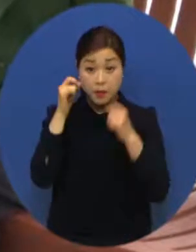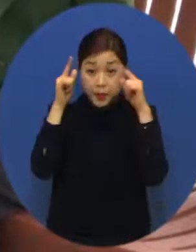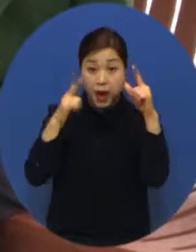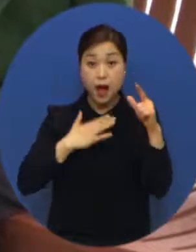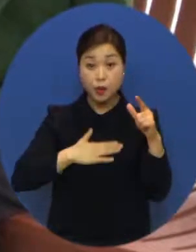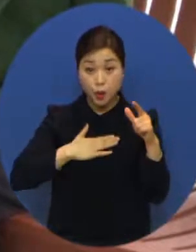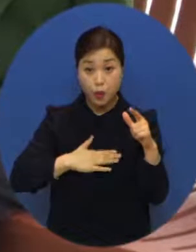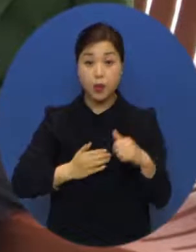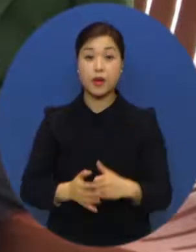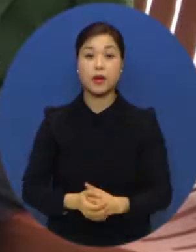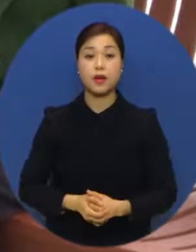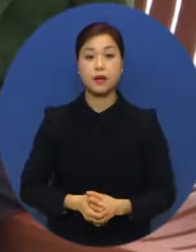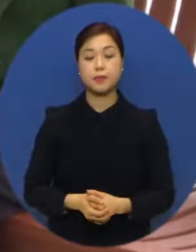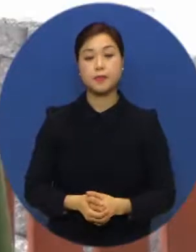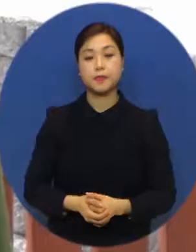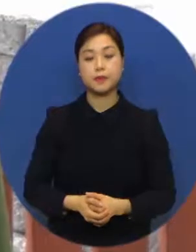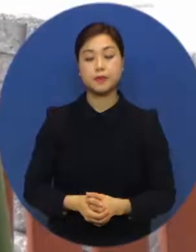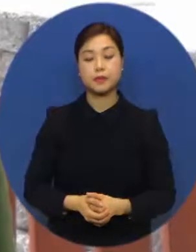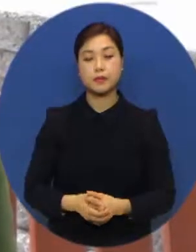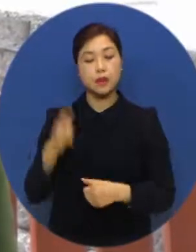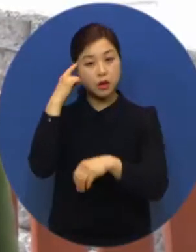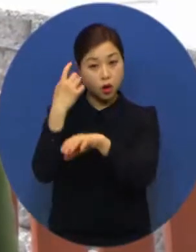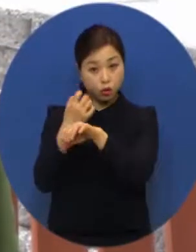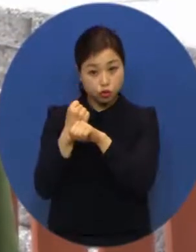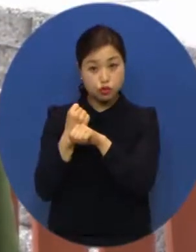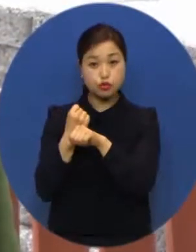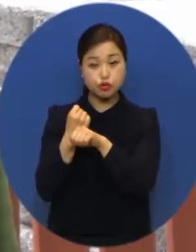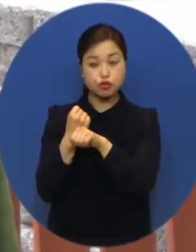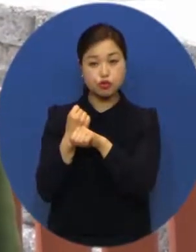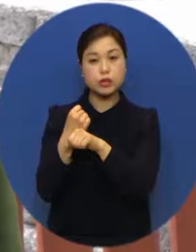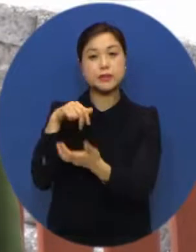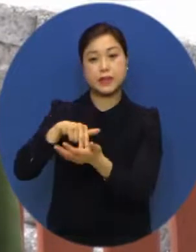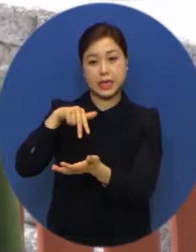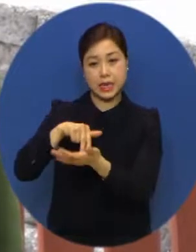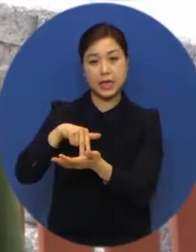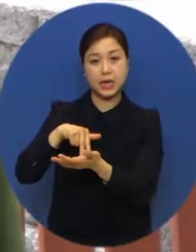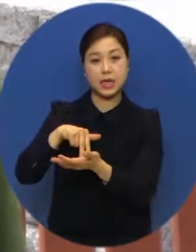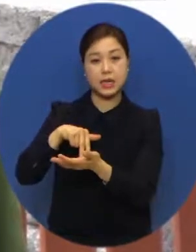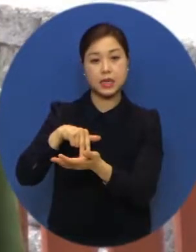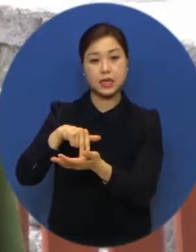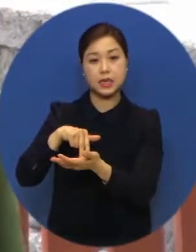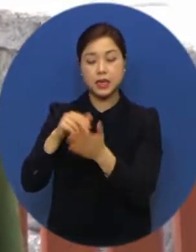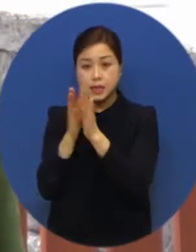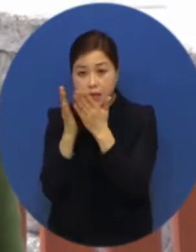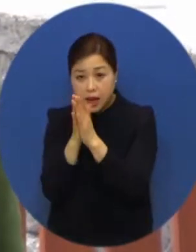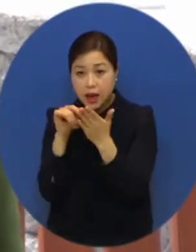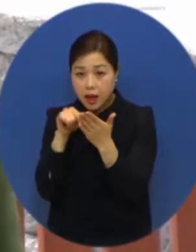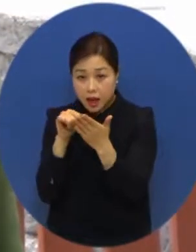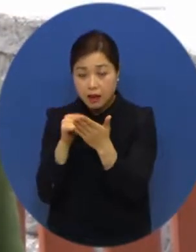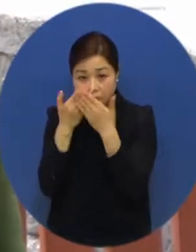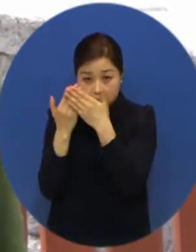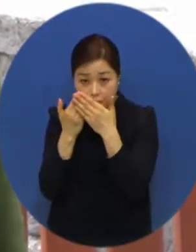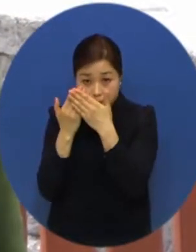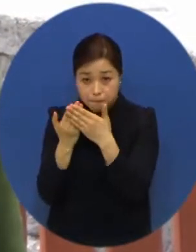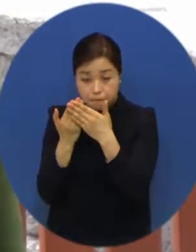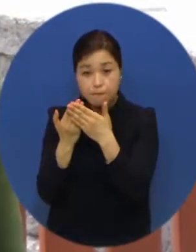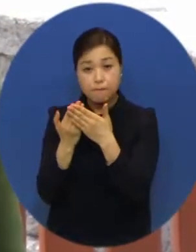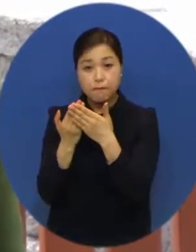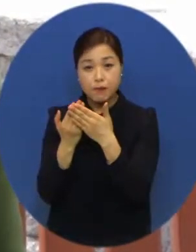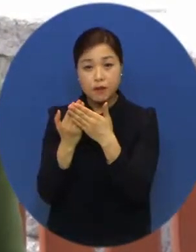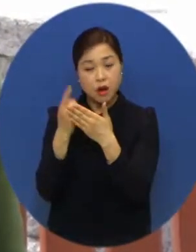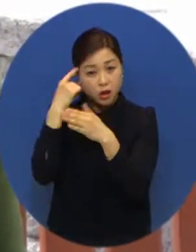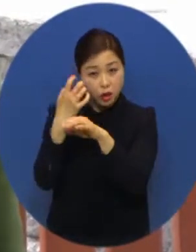느꼈고요. 저희가 늘 연구원이라는 위치가 책을 통해서 연구물을